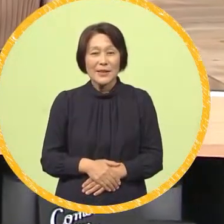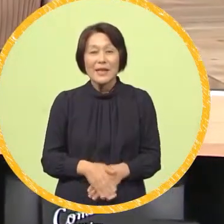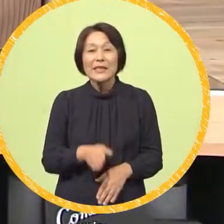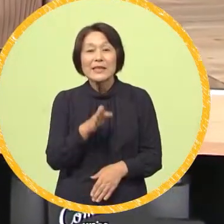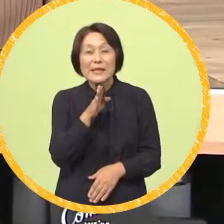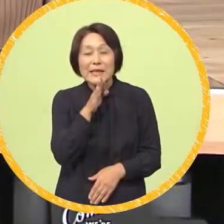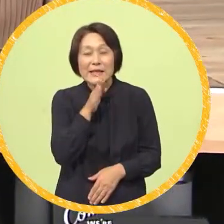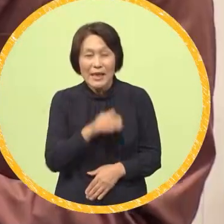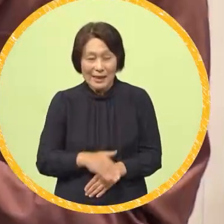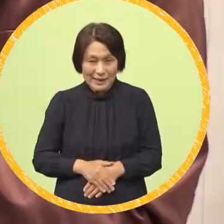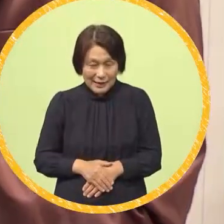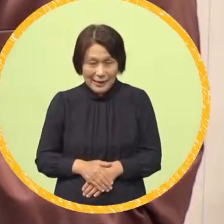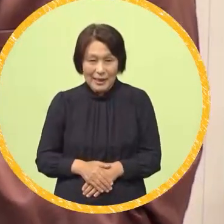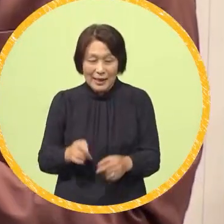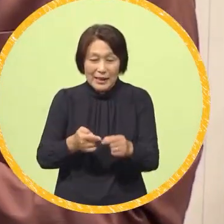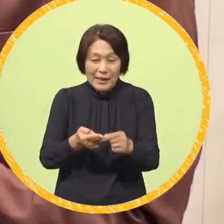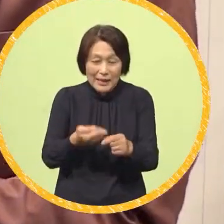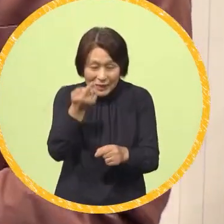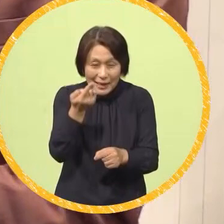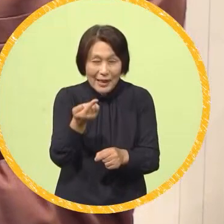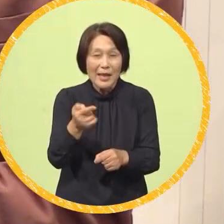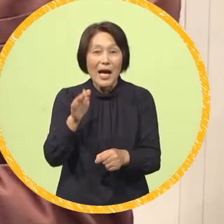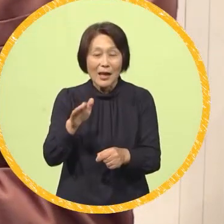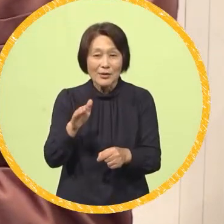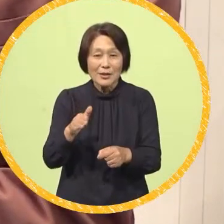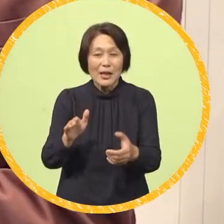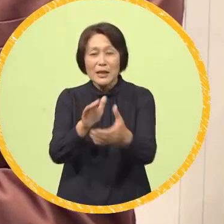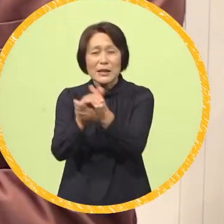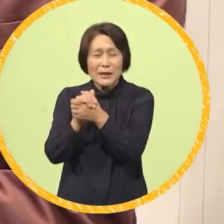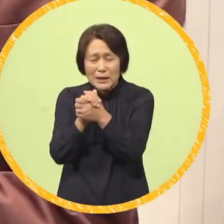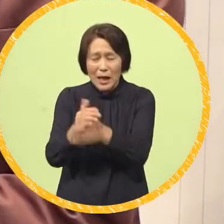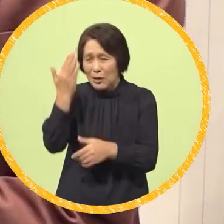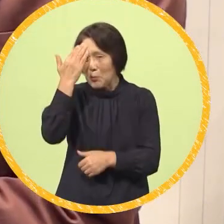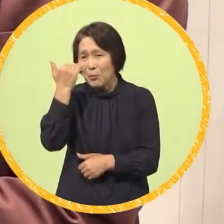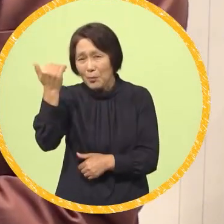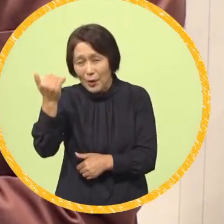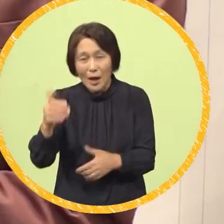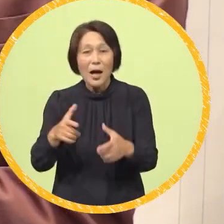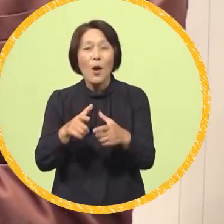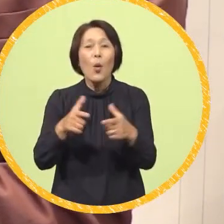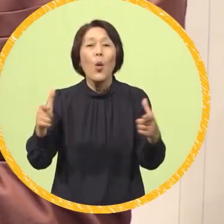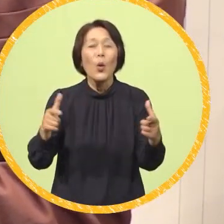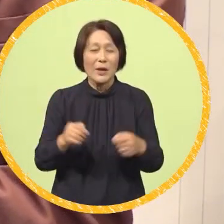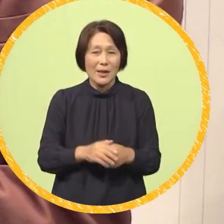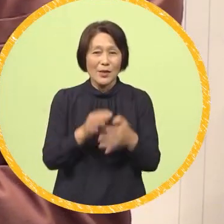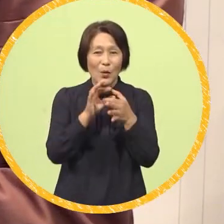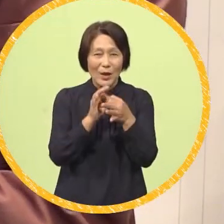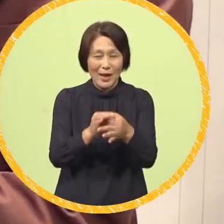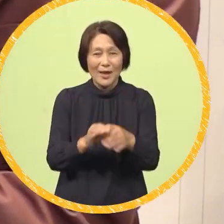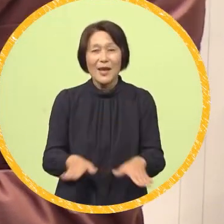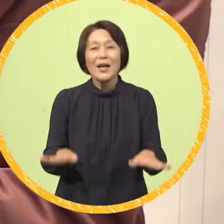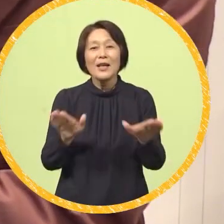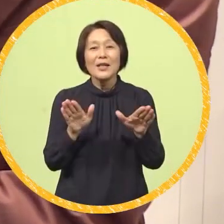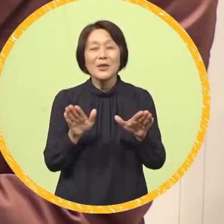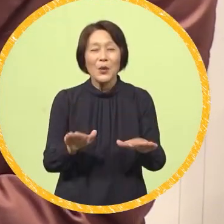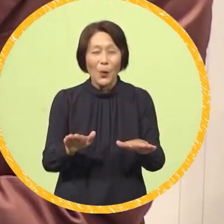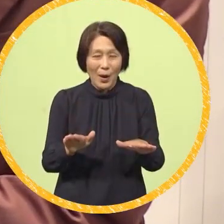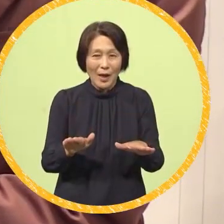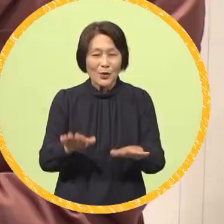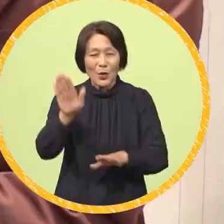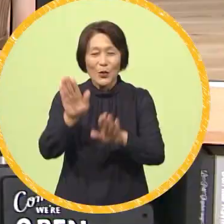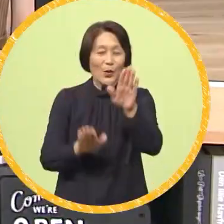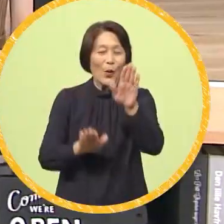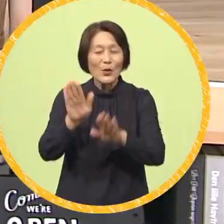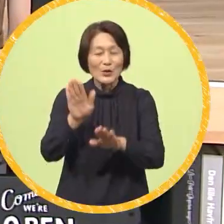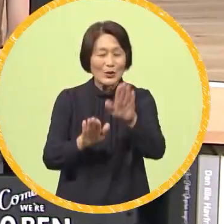際に薬物使用のきっかけとなるのは知人からの勧誘が多いということで、今日はですねその模様を